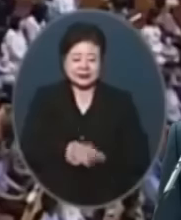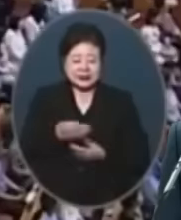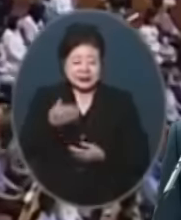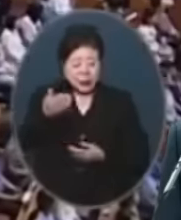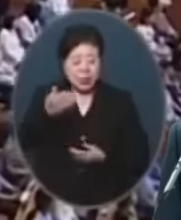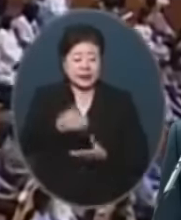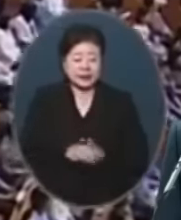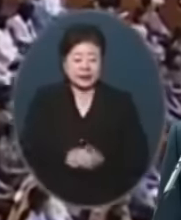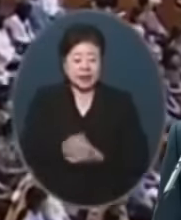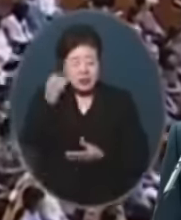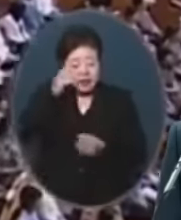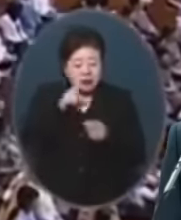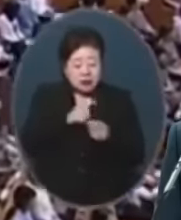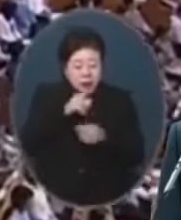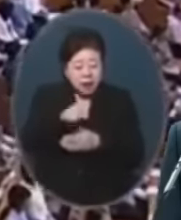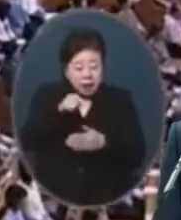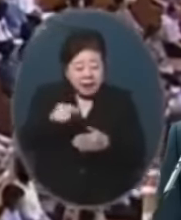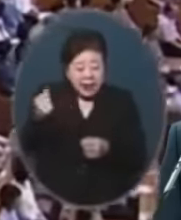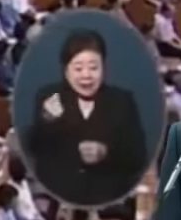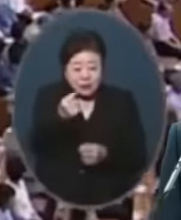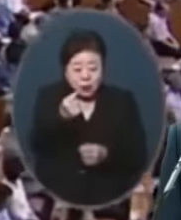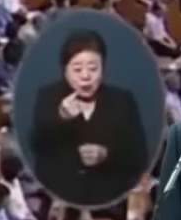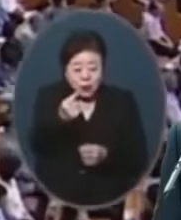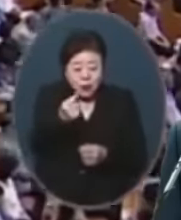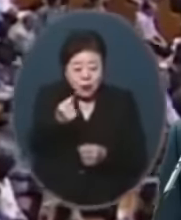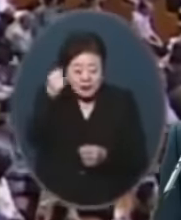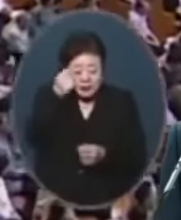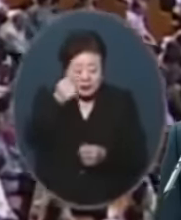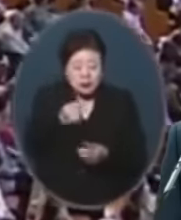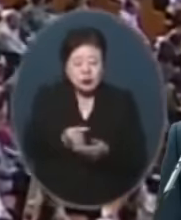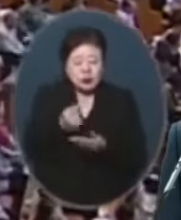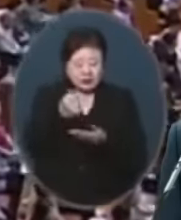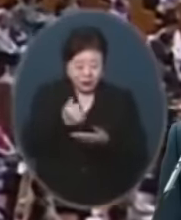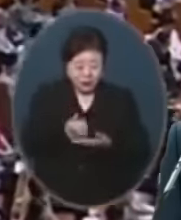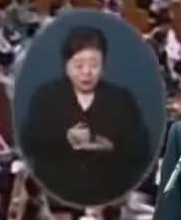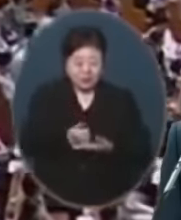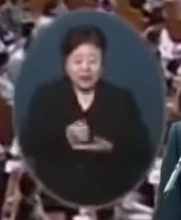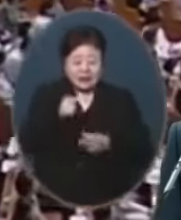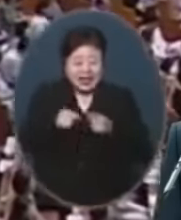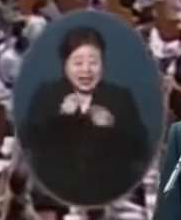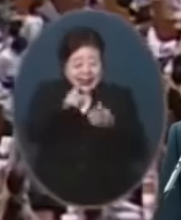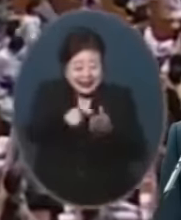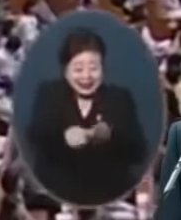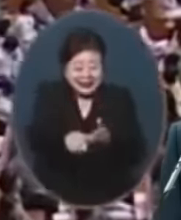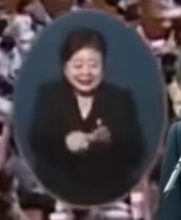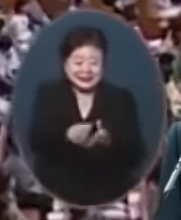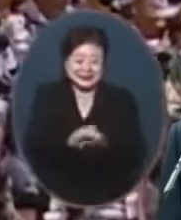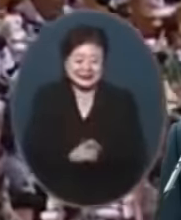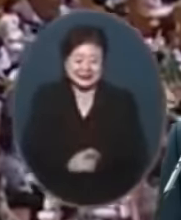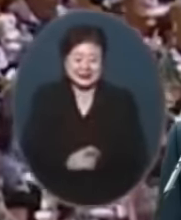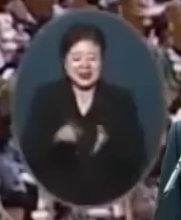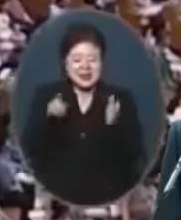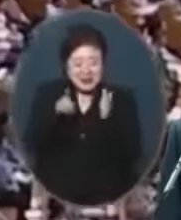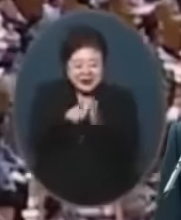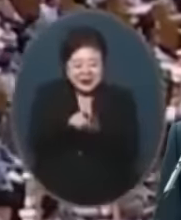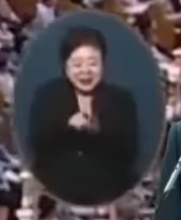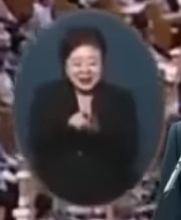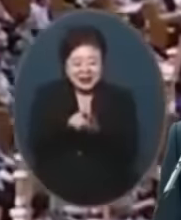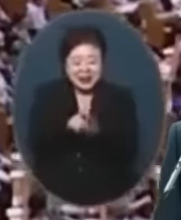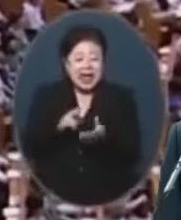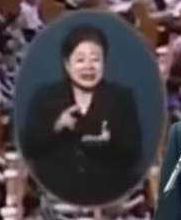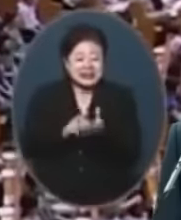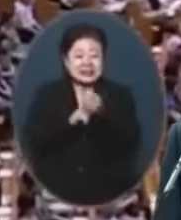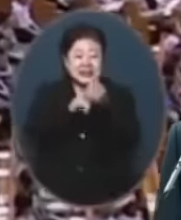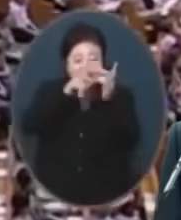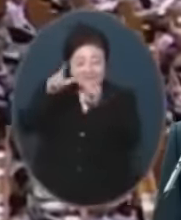4차원의 영성을 마음속에 가지고서 성령을 모시고 나가면 믿음의